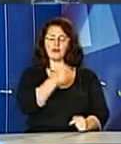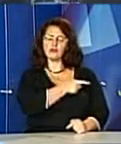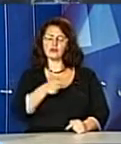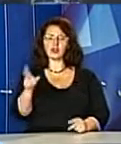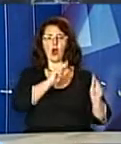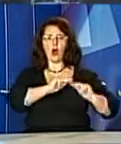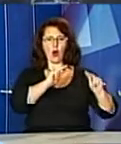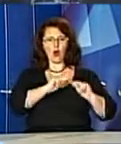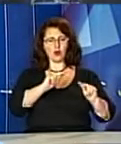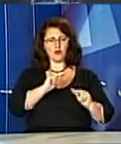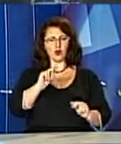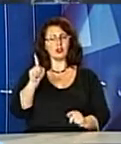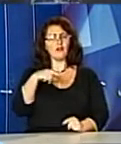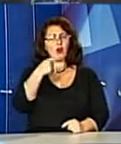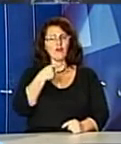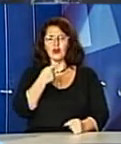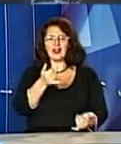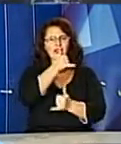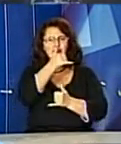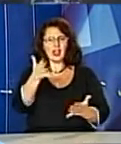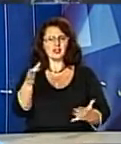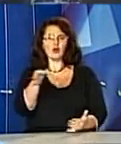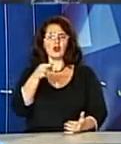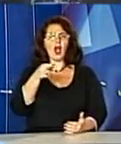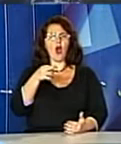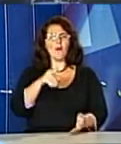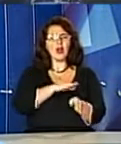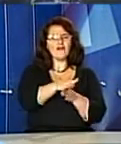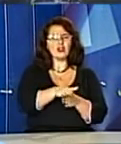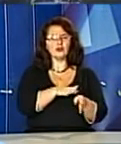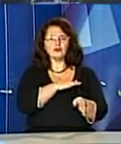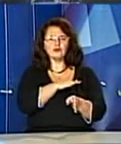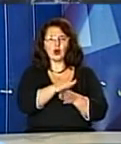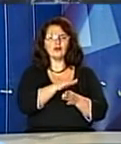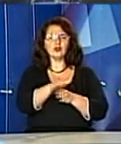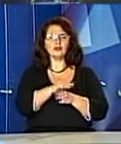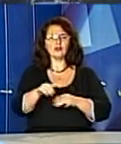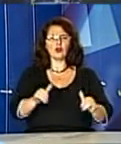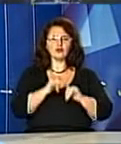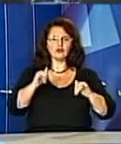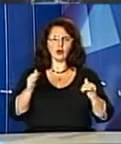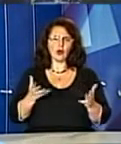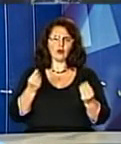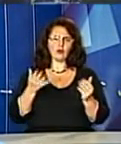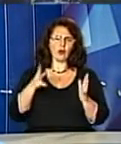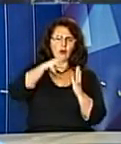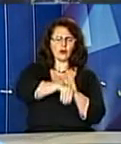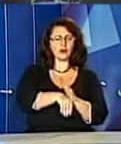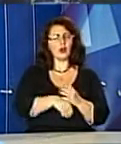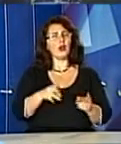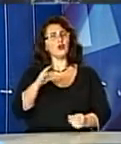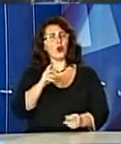зізнається керівник, Львівська область не змогла виконати поставлених завдань з наповнення бюджету розвитку. А до списку досягнень чиновник